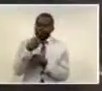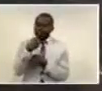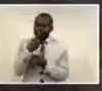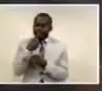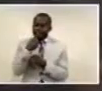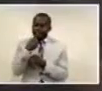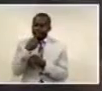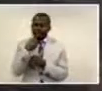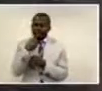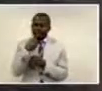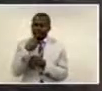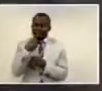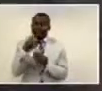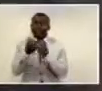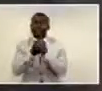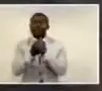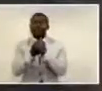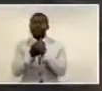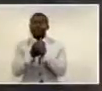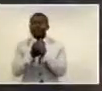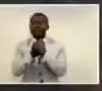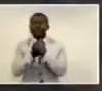yavuze ko ari